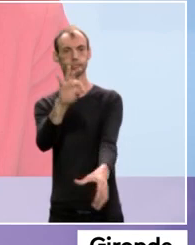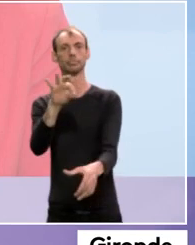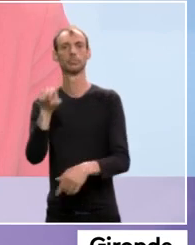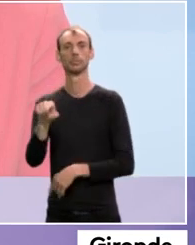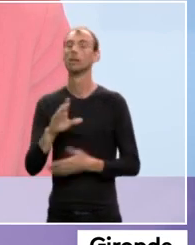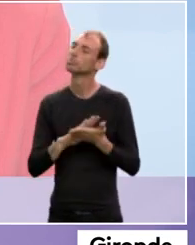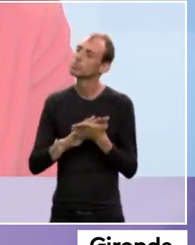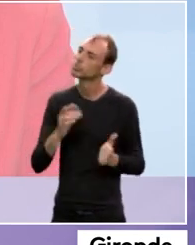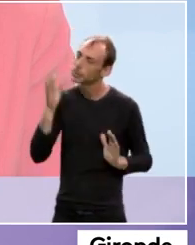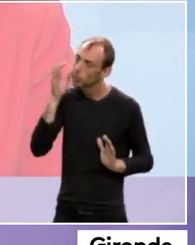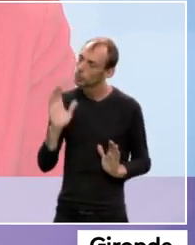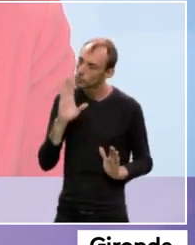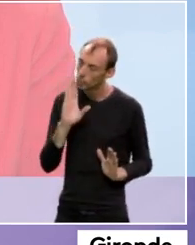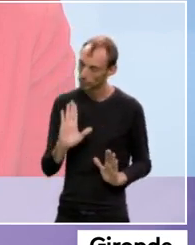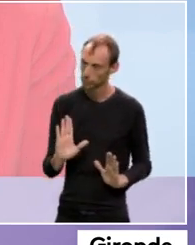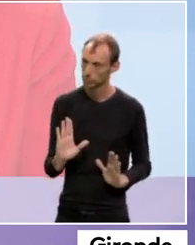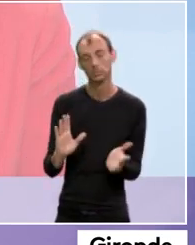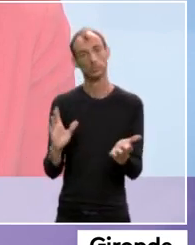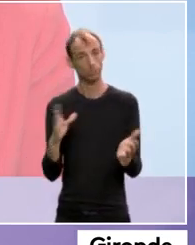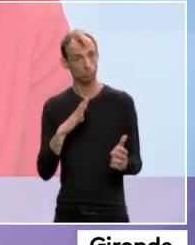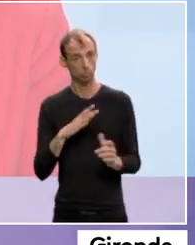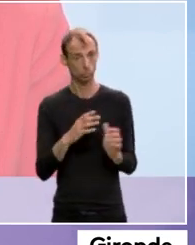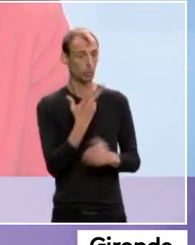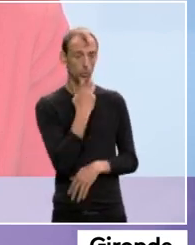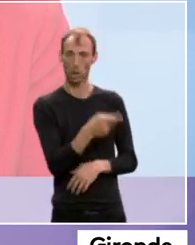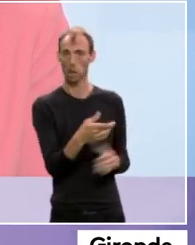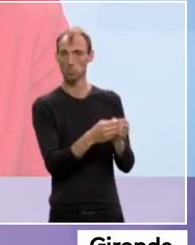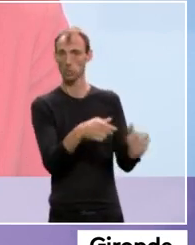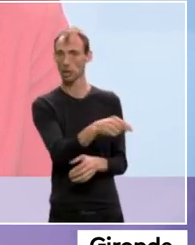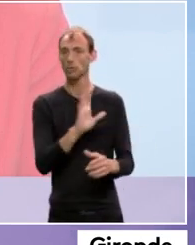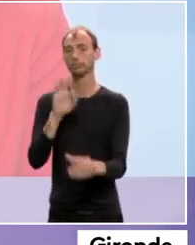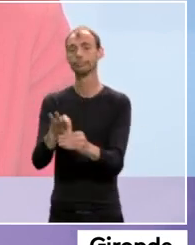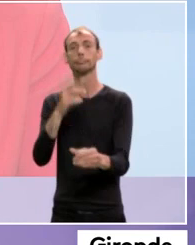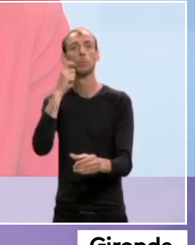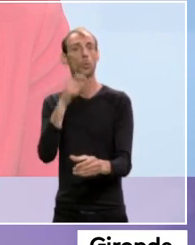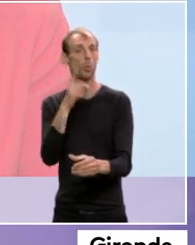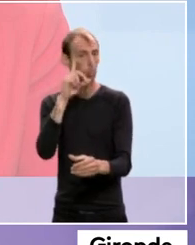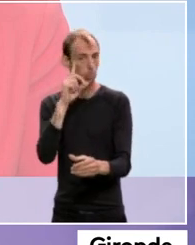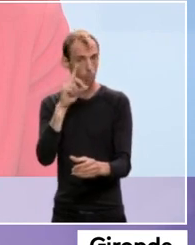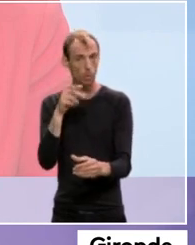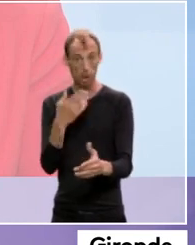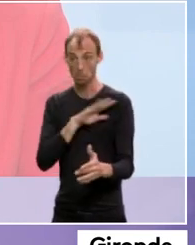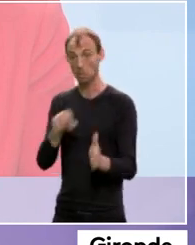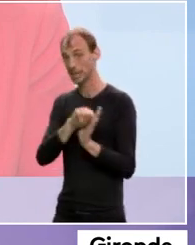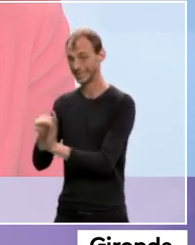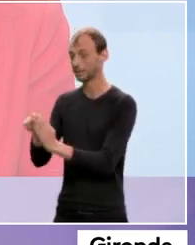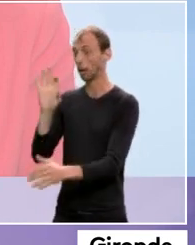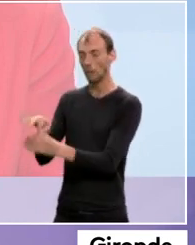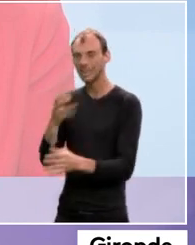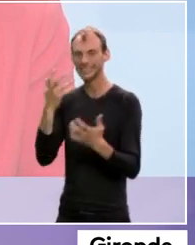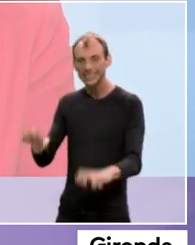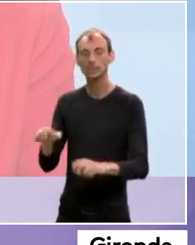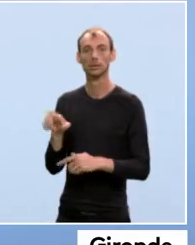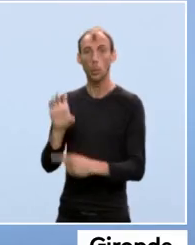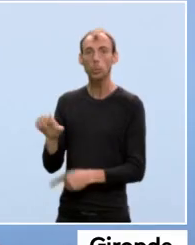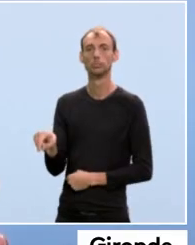s'écouter ont voté Emmanuel Macron justement parce que il ne voulait pas voter pour l'extrêmement hâte là législatives vont avoir